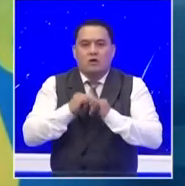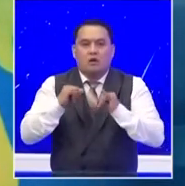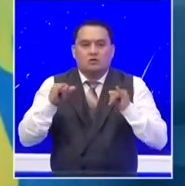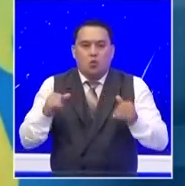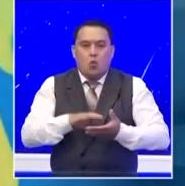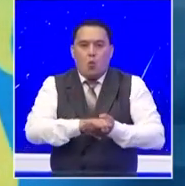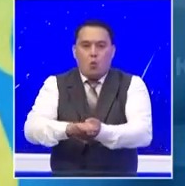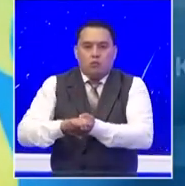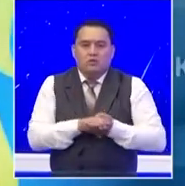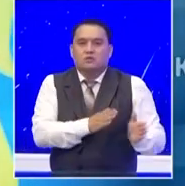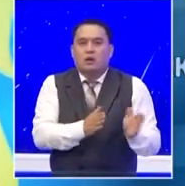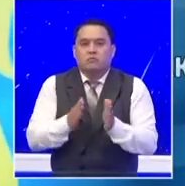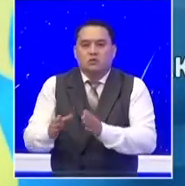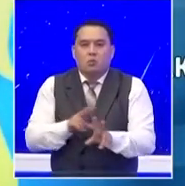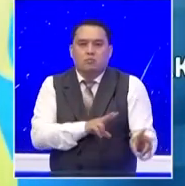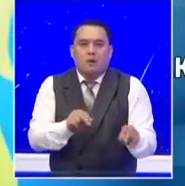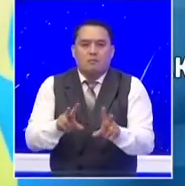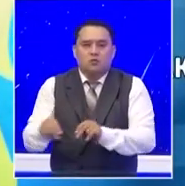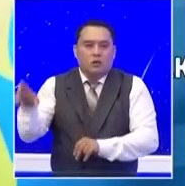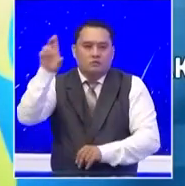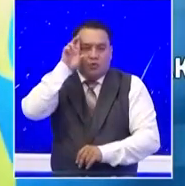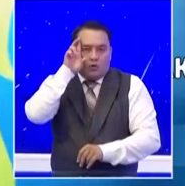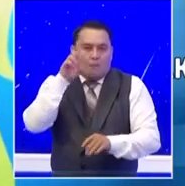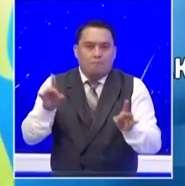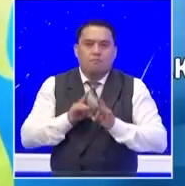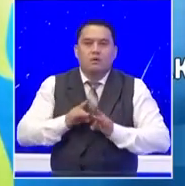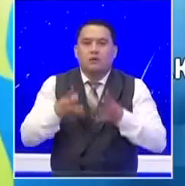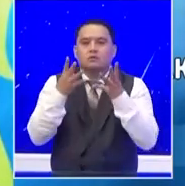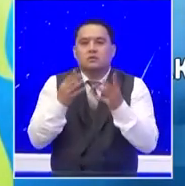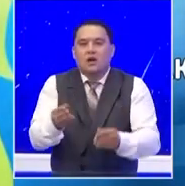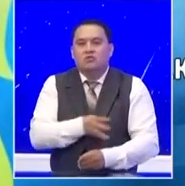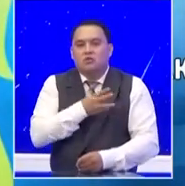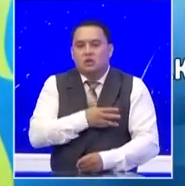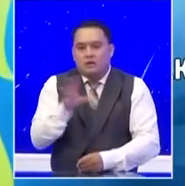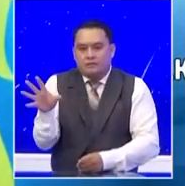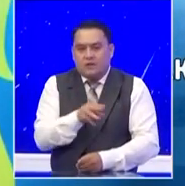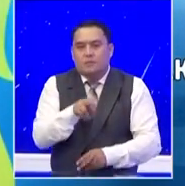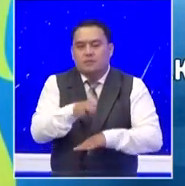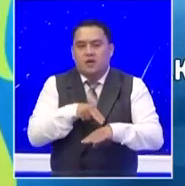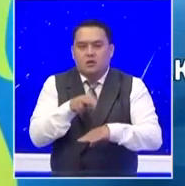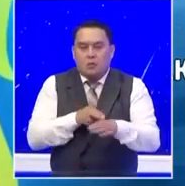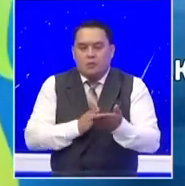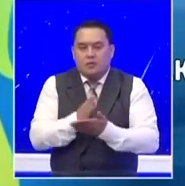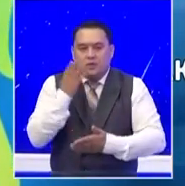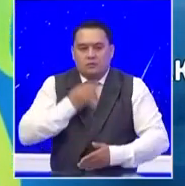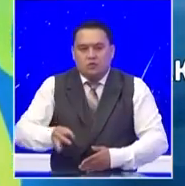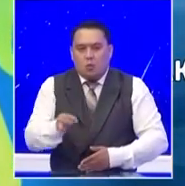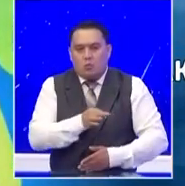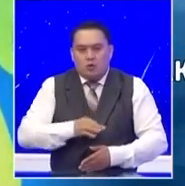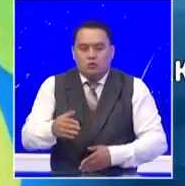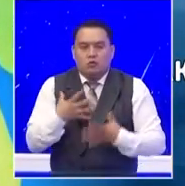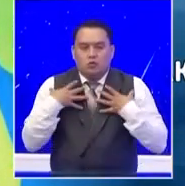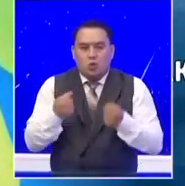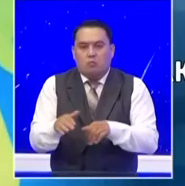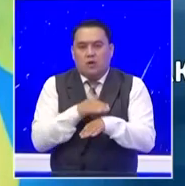в укрепление стабильности и благополучия страны. В этот праздничный день желаю всем сотрудникам, ветеранам полиции Алматинской области доброго